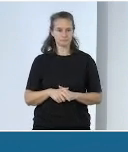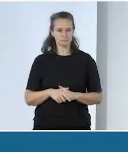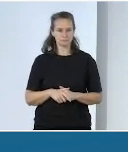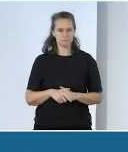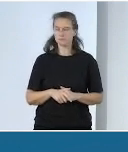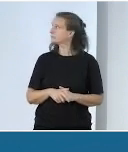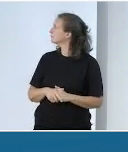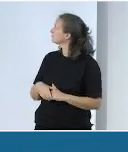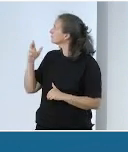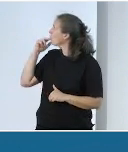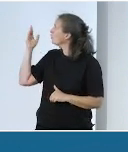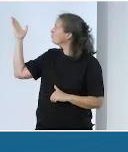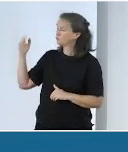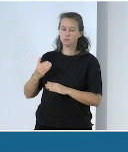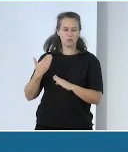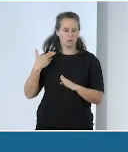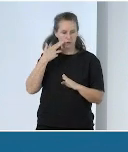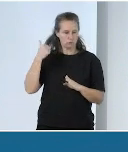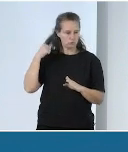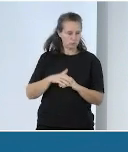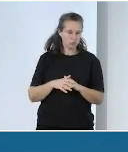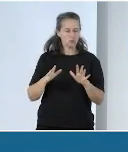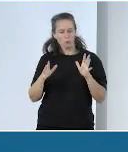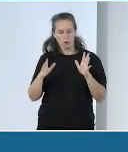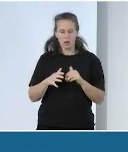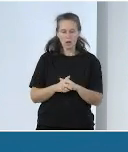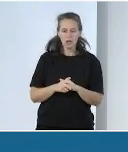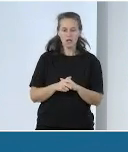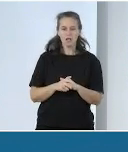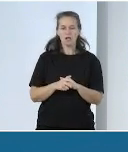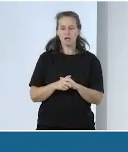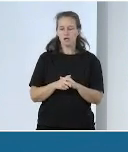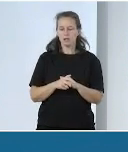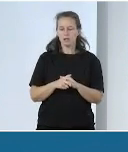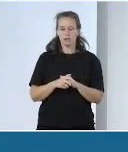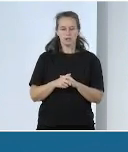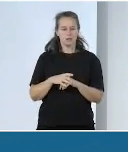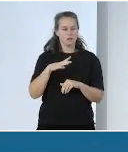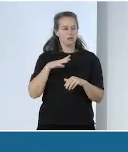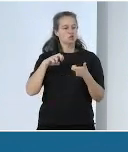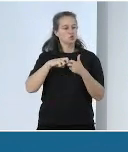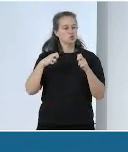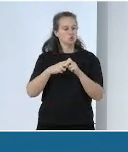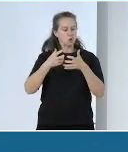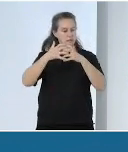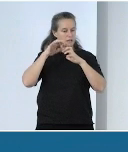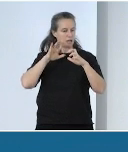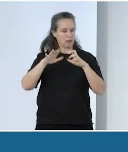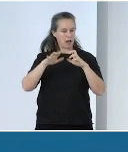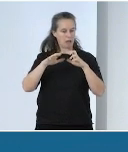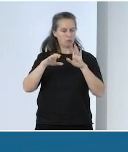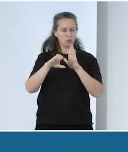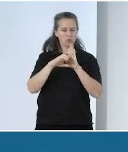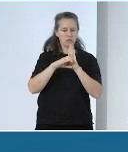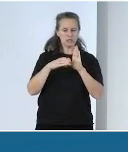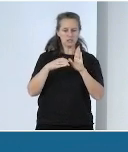Alors ça, on l'a vu tout à l'heure plus ou moins, mais bon, c'est les structures cérébrales qui sont dédiées au codage